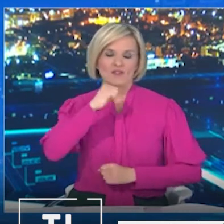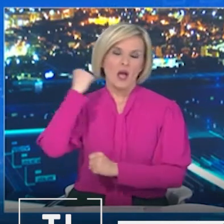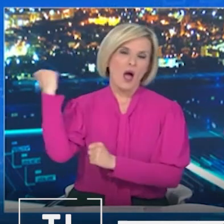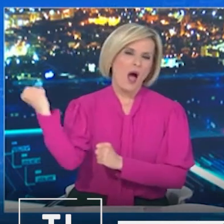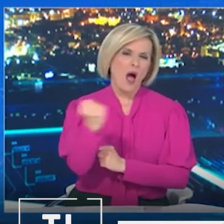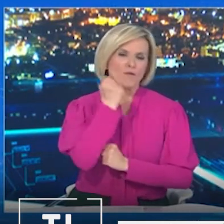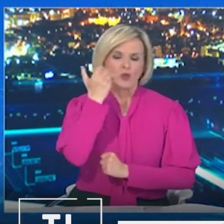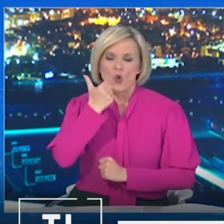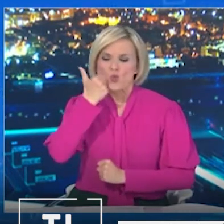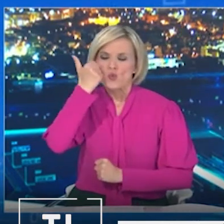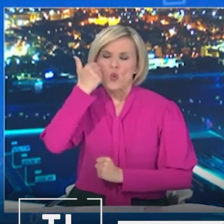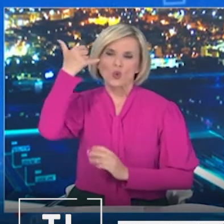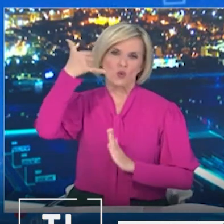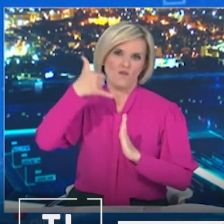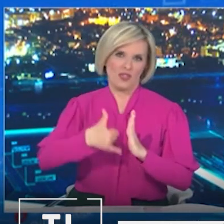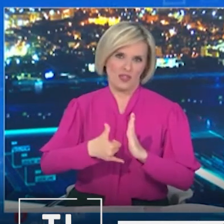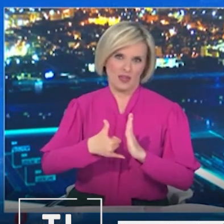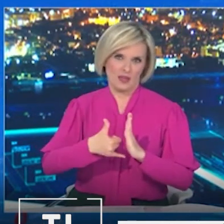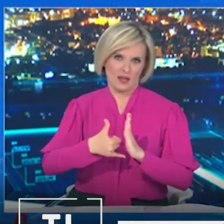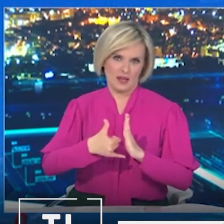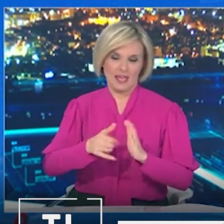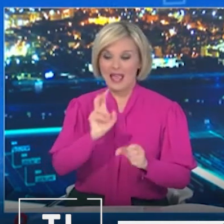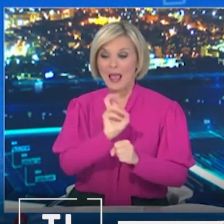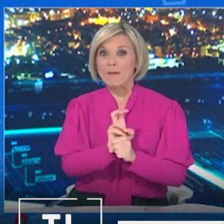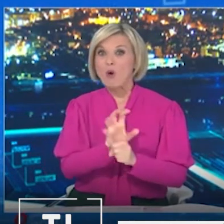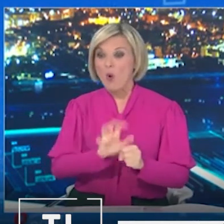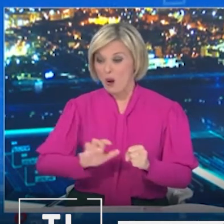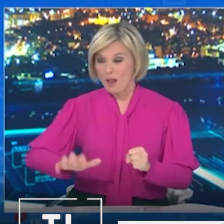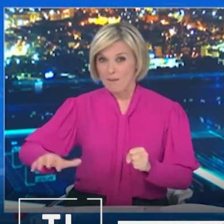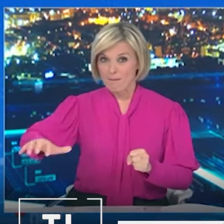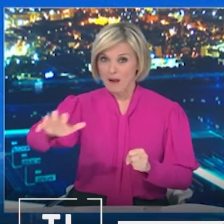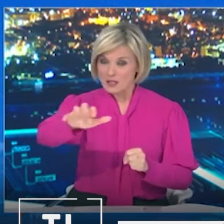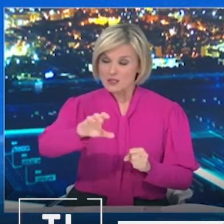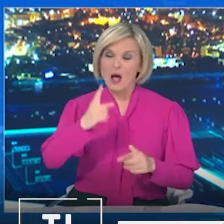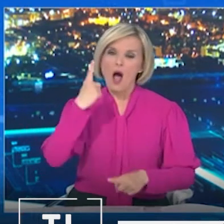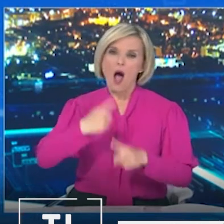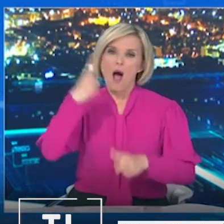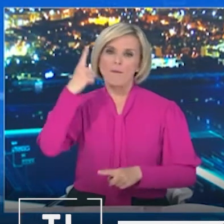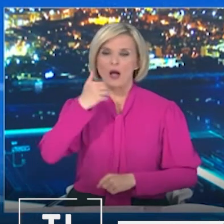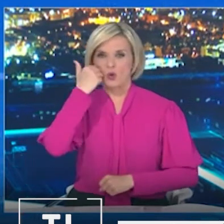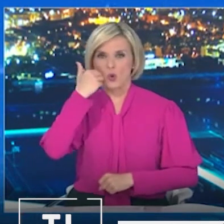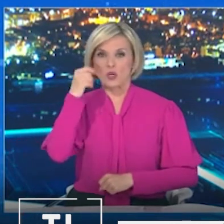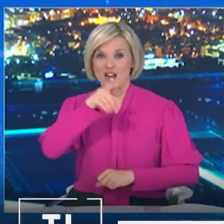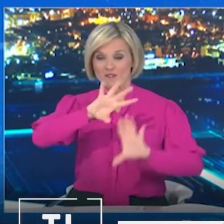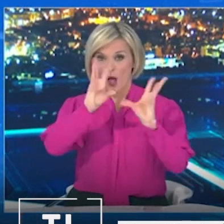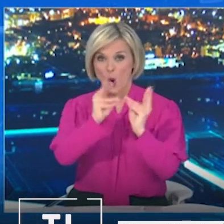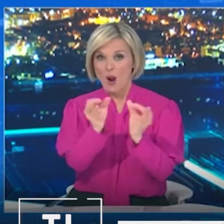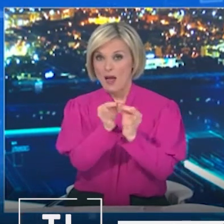χώρα κατατάσσονται στο επίπεδο αυξημένου κινδύνου κόκκινο. Τα μέτρα ισχύουν από αύριο στις 6 το πρωί